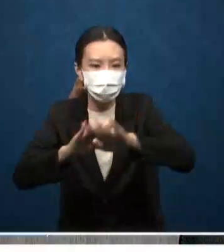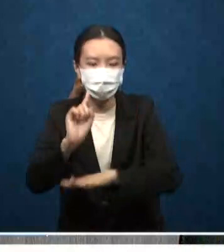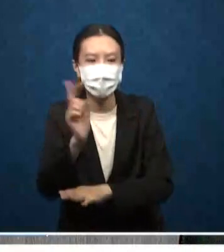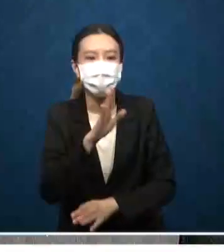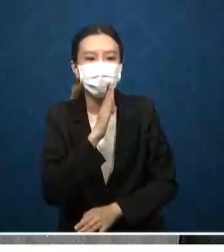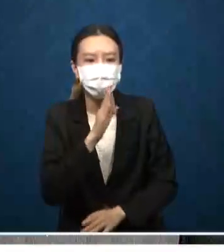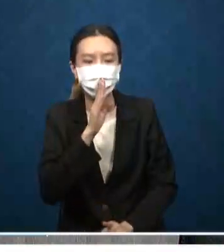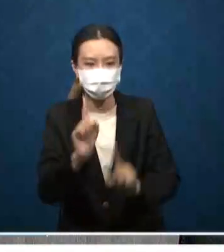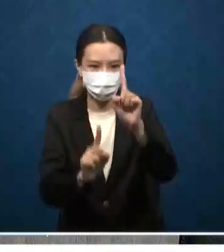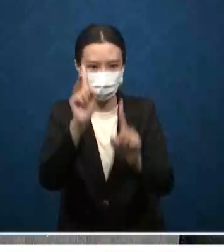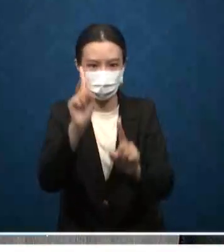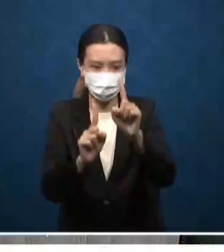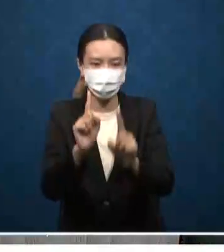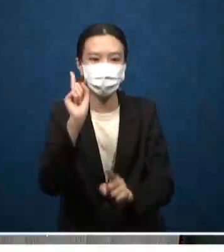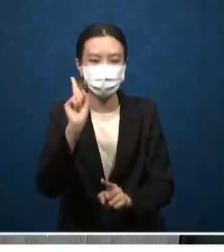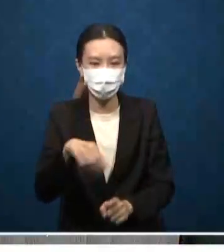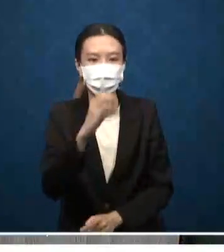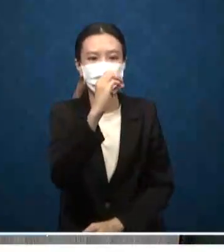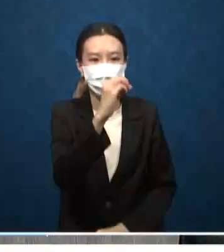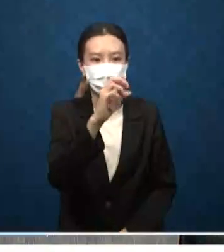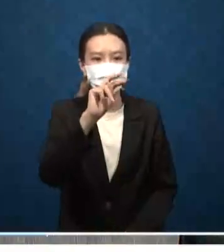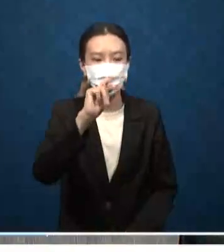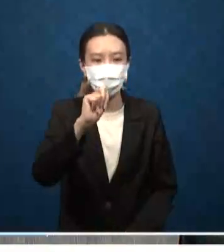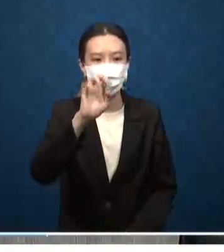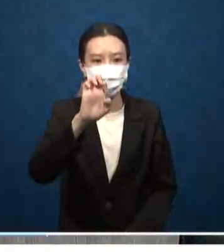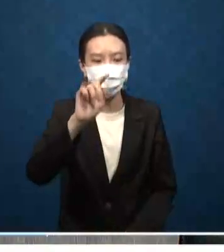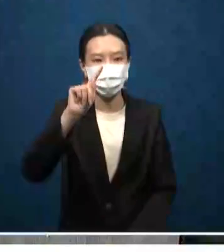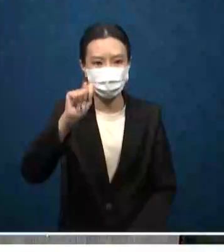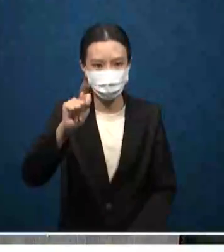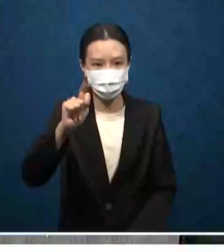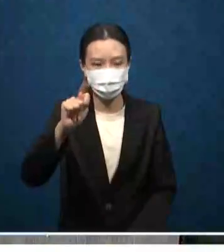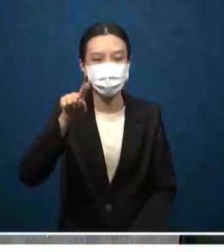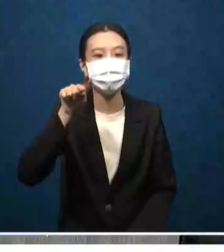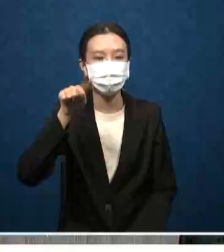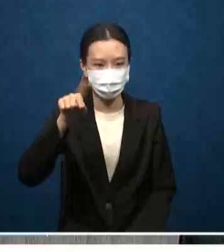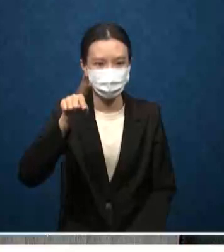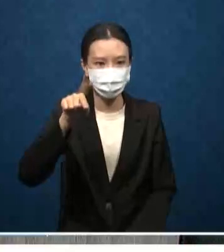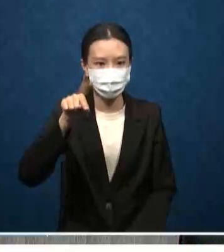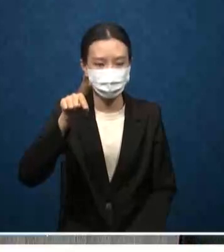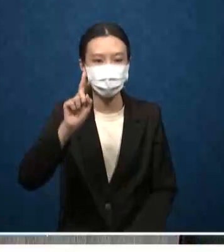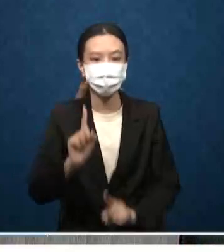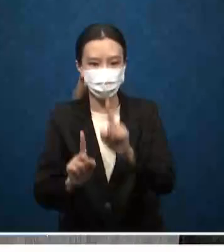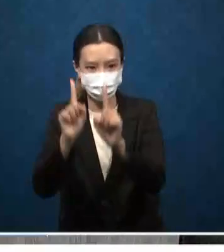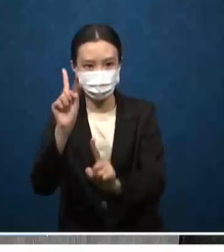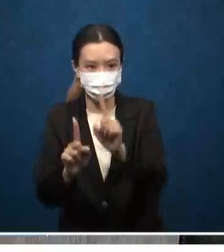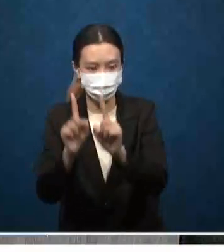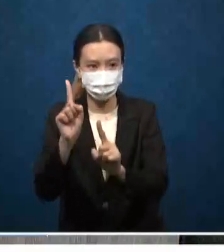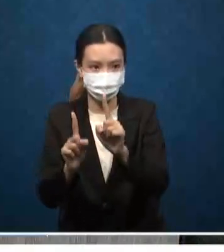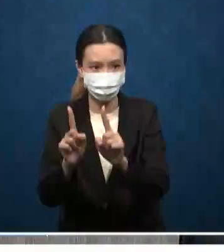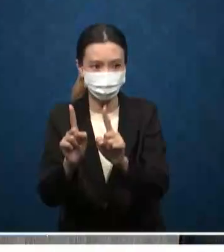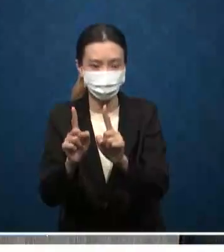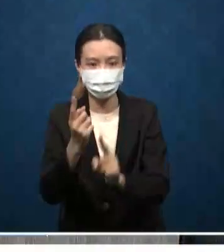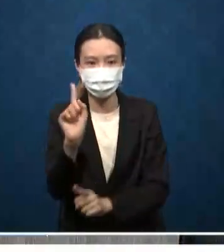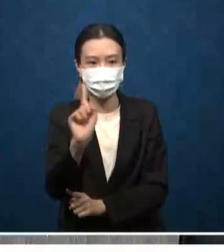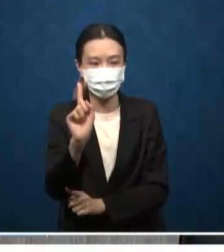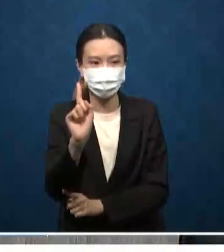ใช้เกณฑ์กลางก็คือ o-netของประเทศไปประเมินกับ 3จังหวัดชายแดนภาคใต้ก็จะอยู่ท่านใช้